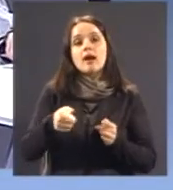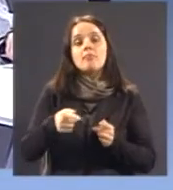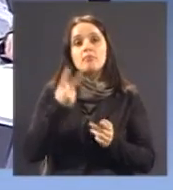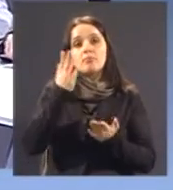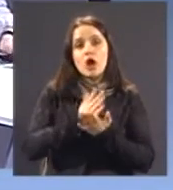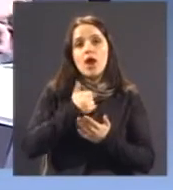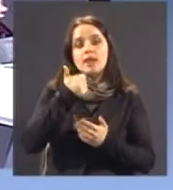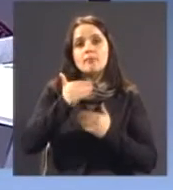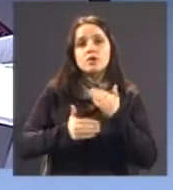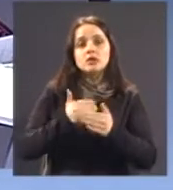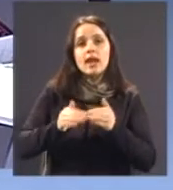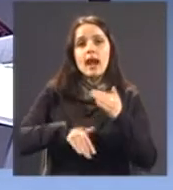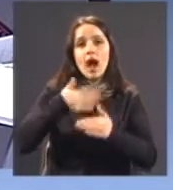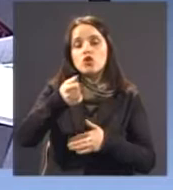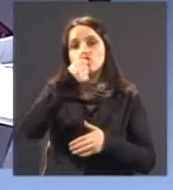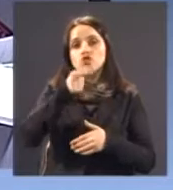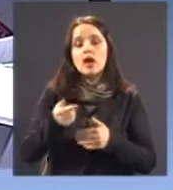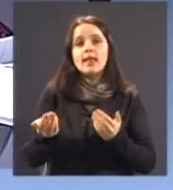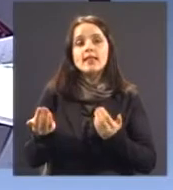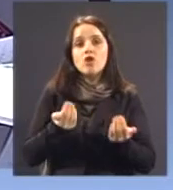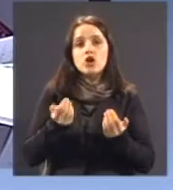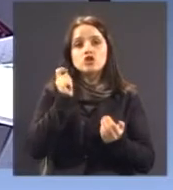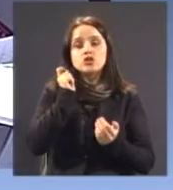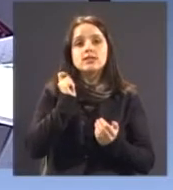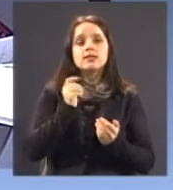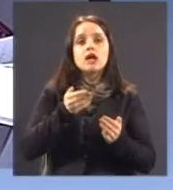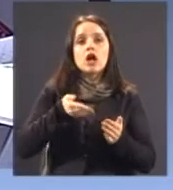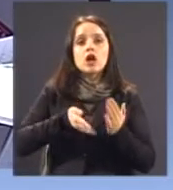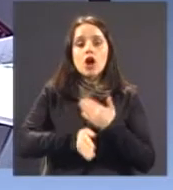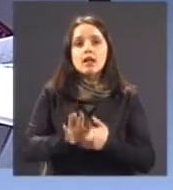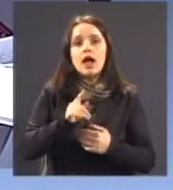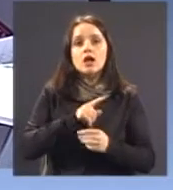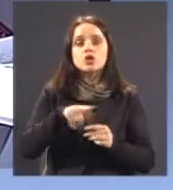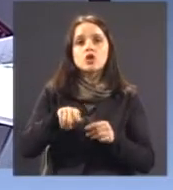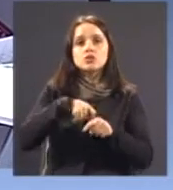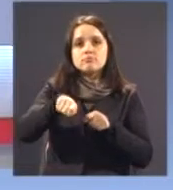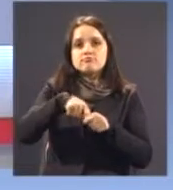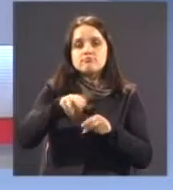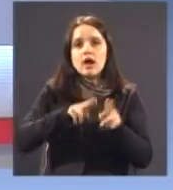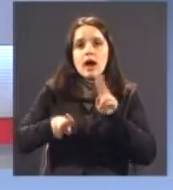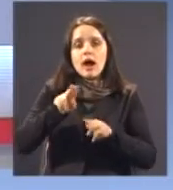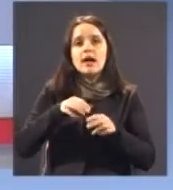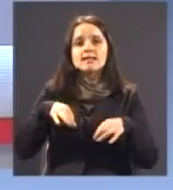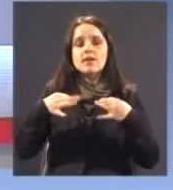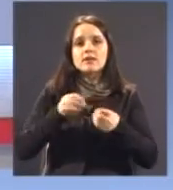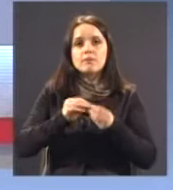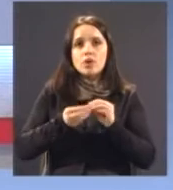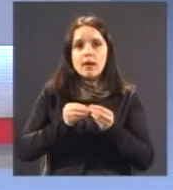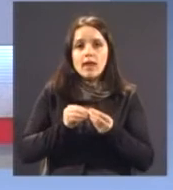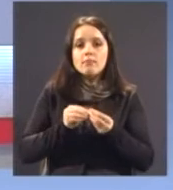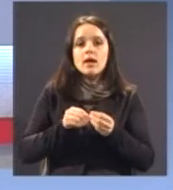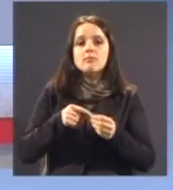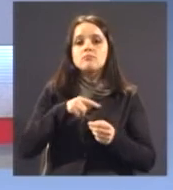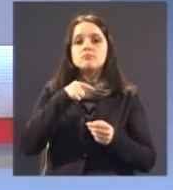što je se djevojčica rodila, dok su se sanirali određeni zdravstveni problemi. Mi smo jako